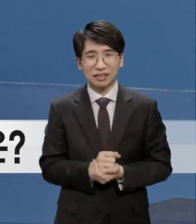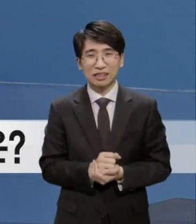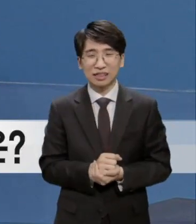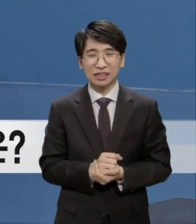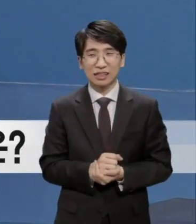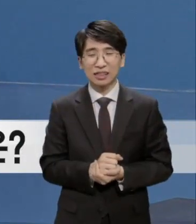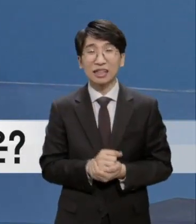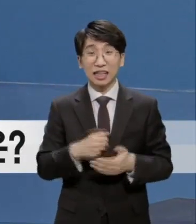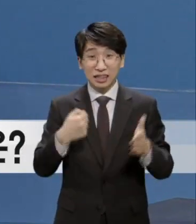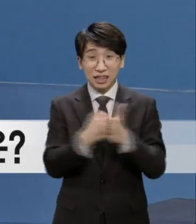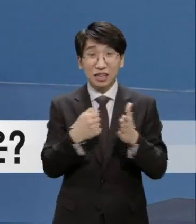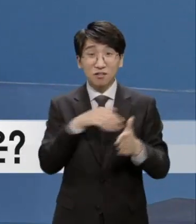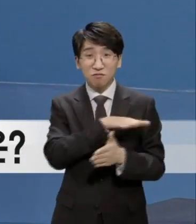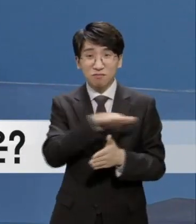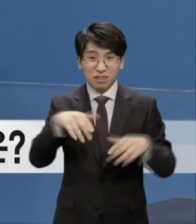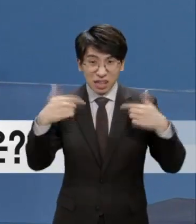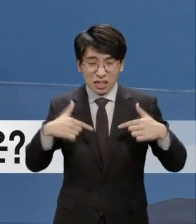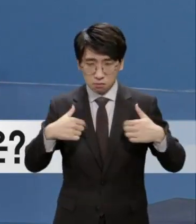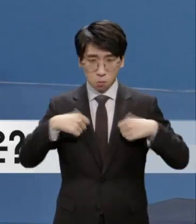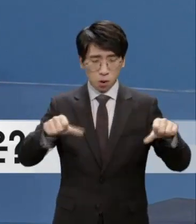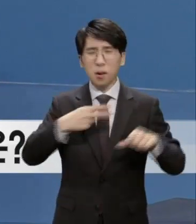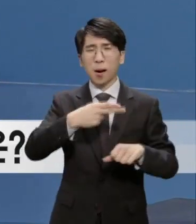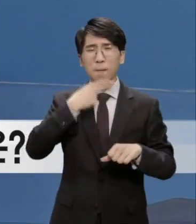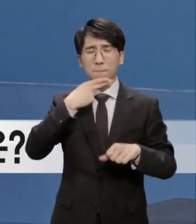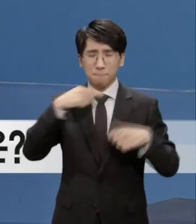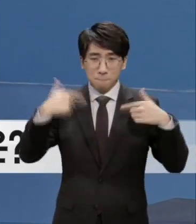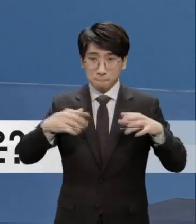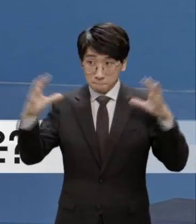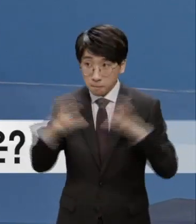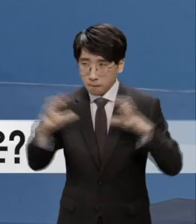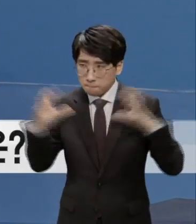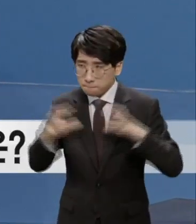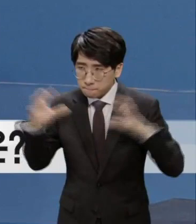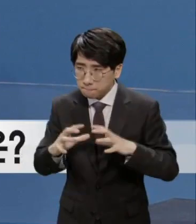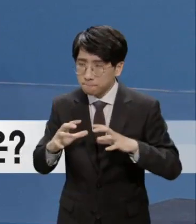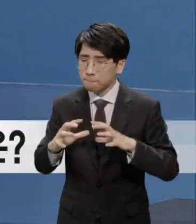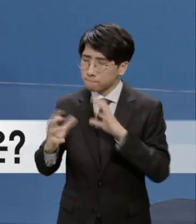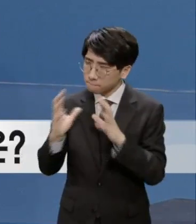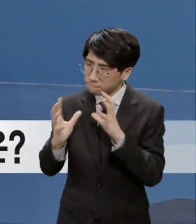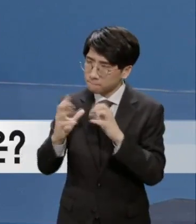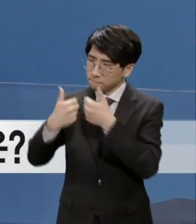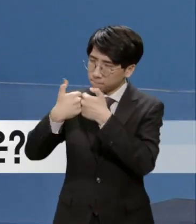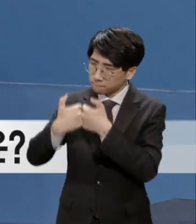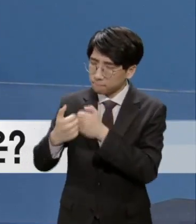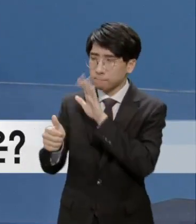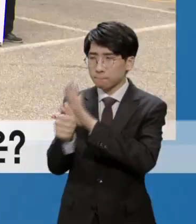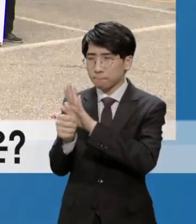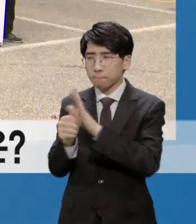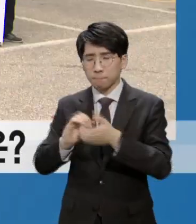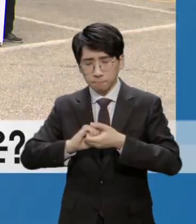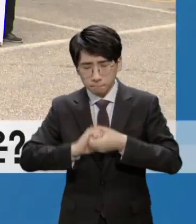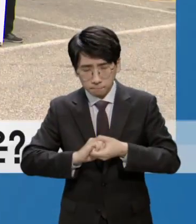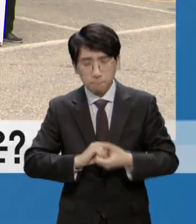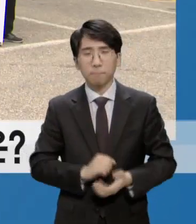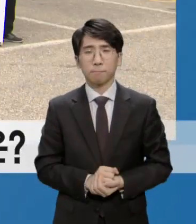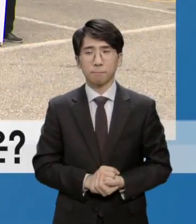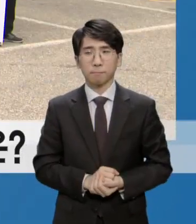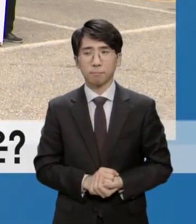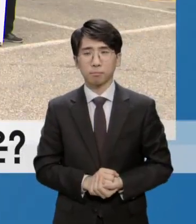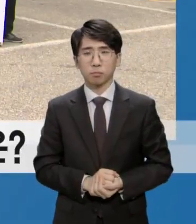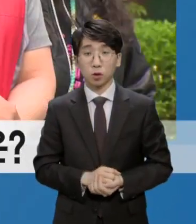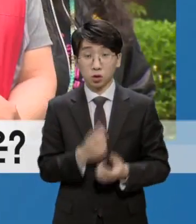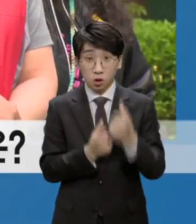뭉쳐서 같이 얘기하고 논의할 거고요. 네. 그러니까 작년 11월부터 전국 차원에서 사실은